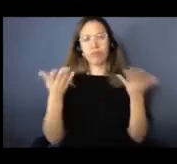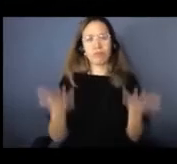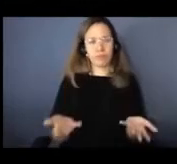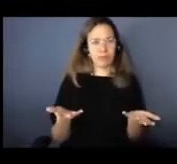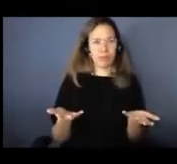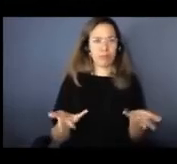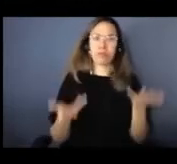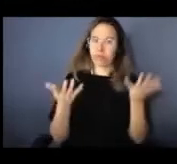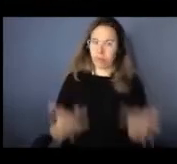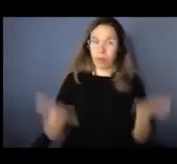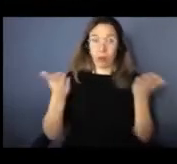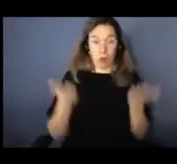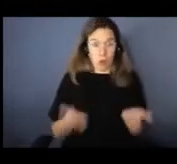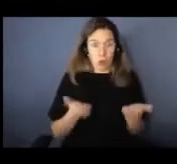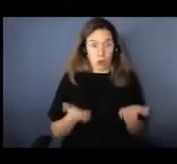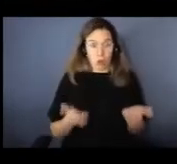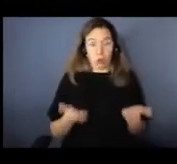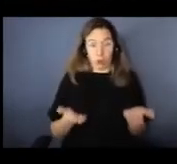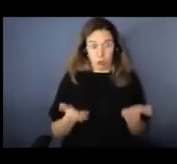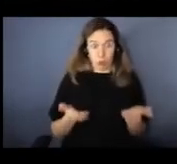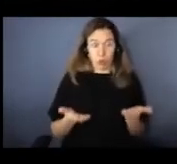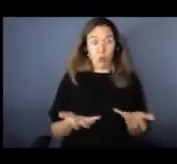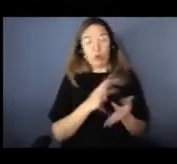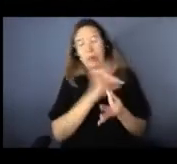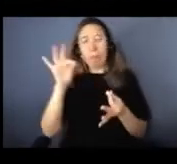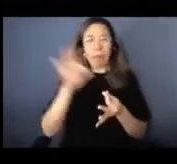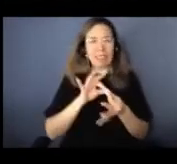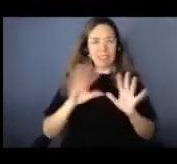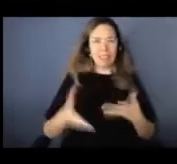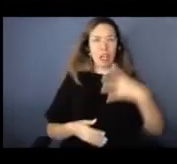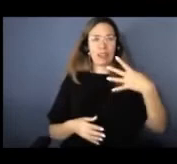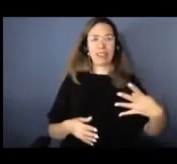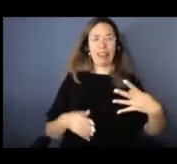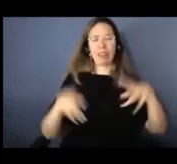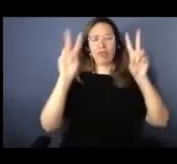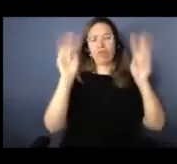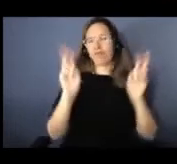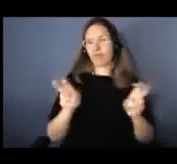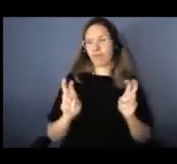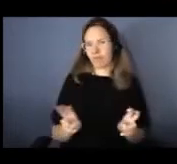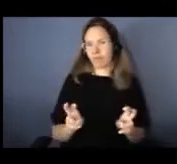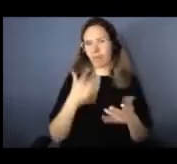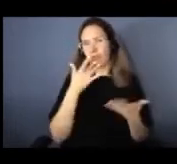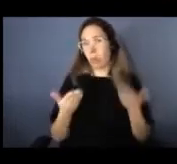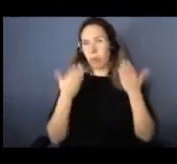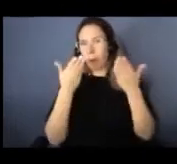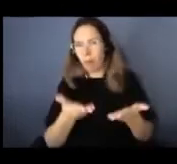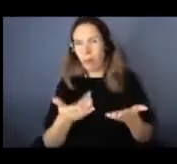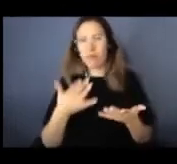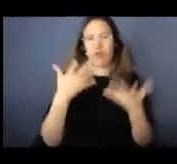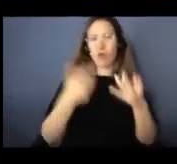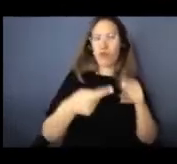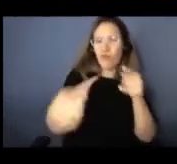voilà. Donc, aujourd'hui, plus précisément, il y a quatre thèses que j'aimerais vous proposer, que j'aimerais défendre avec